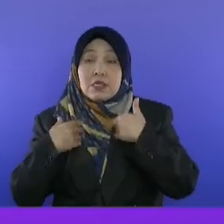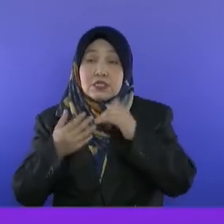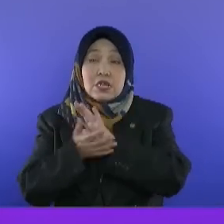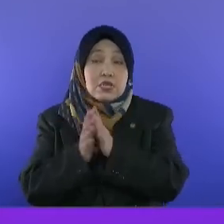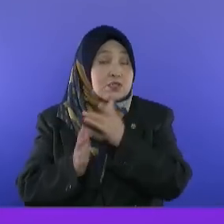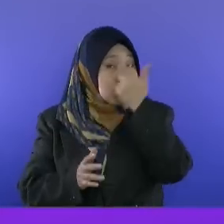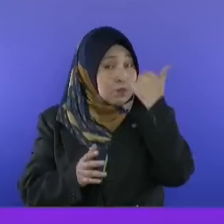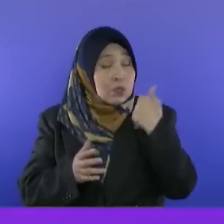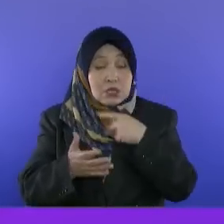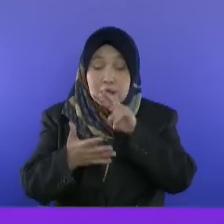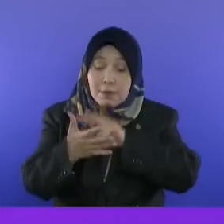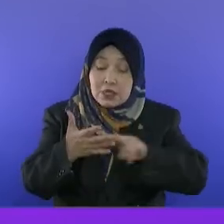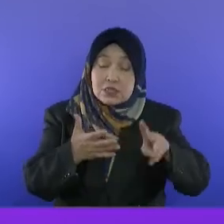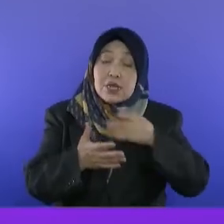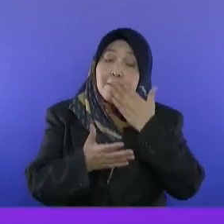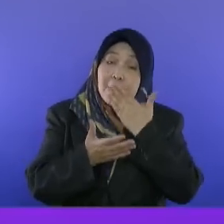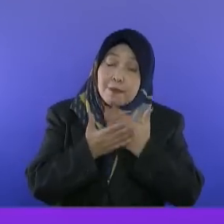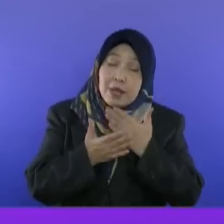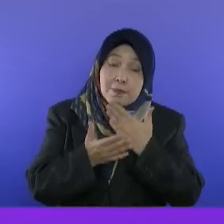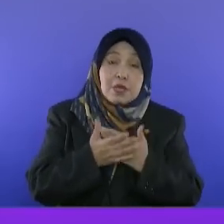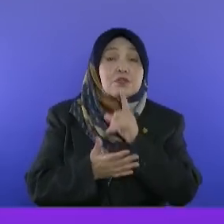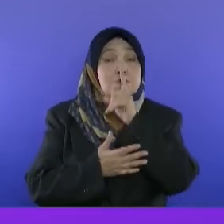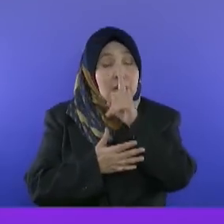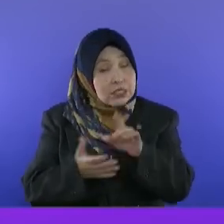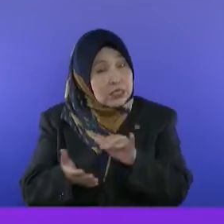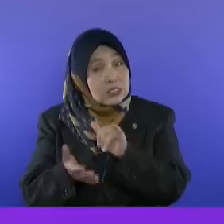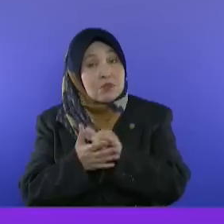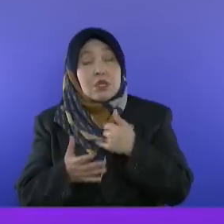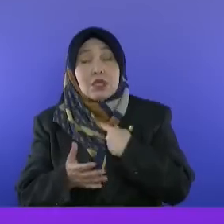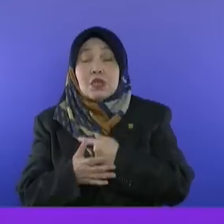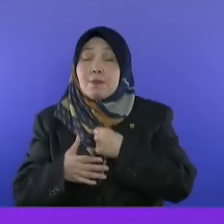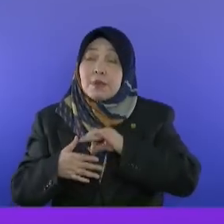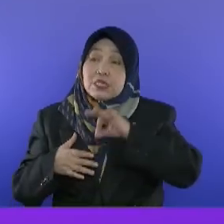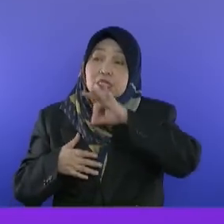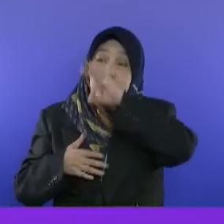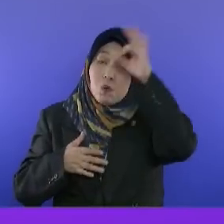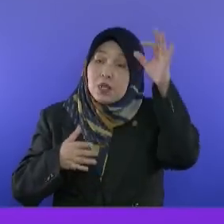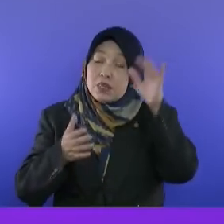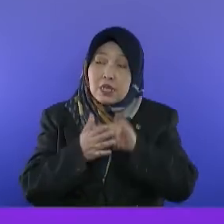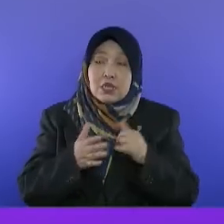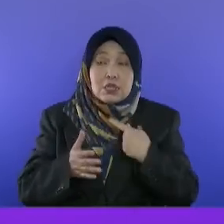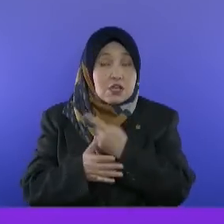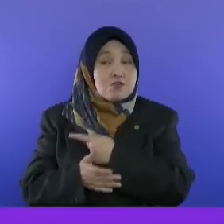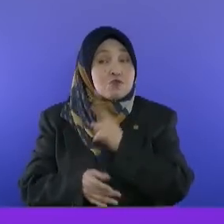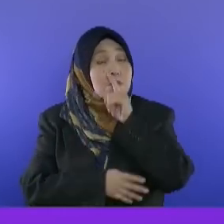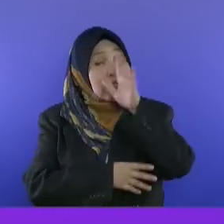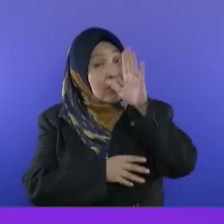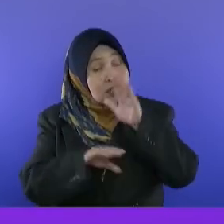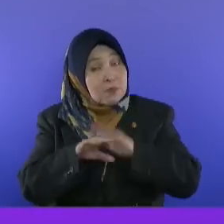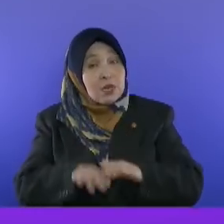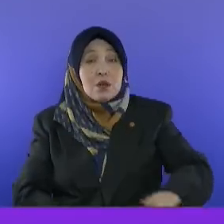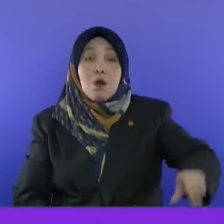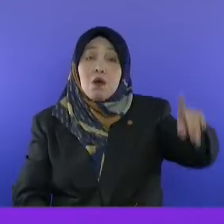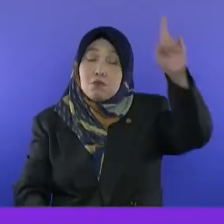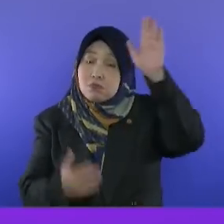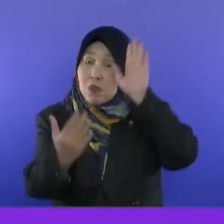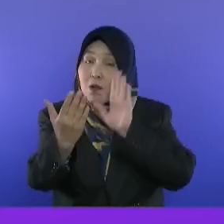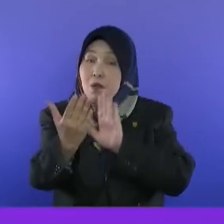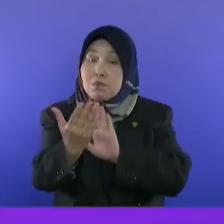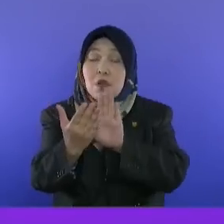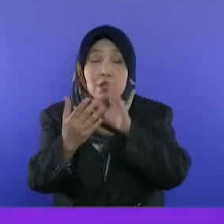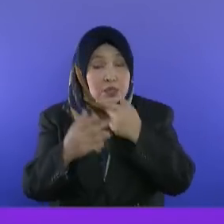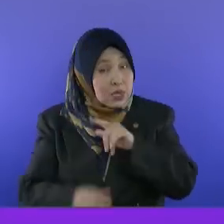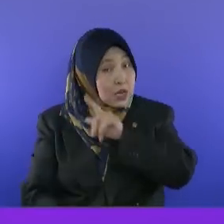kita baca ide-ibu sebentar tadi sebenarnya di situ kita menjiwai bahwa kita sudah berjanji dihadapan Allah dan kita akan